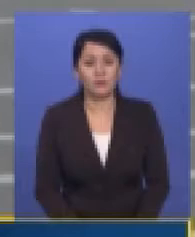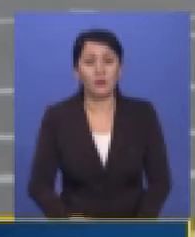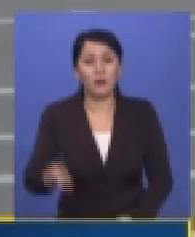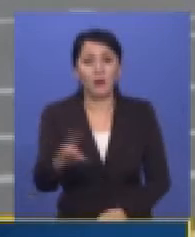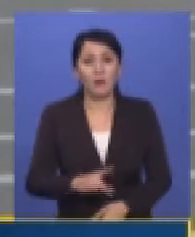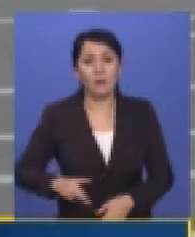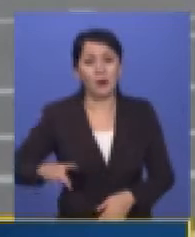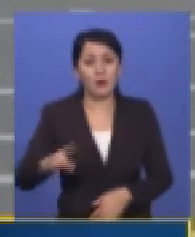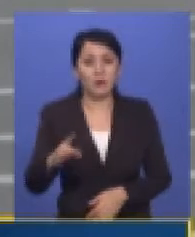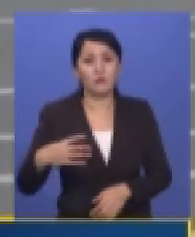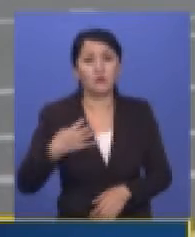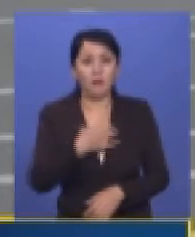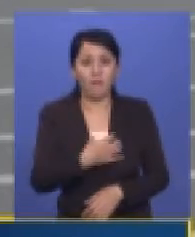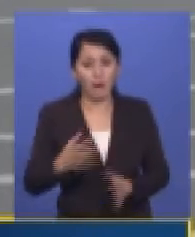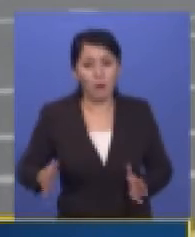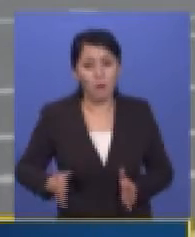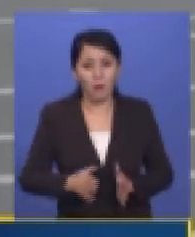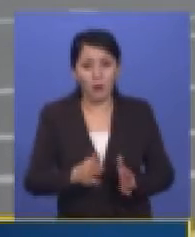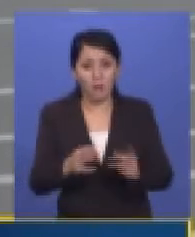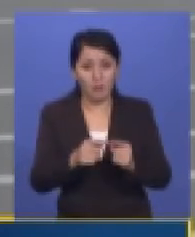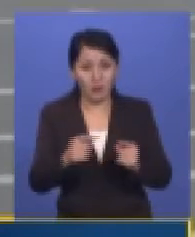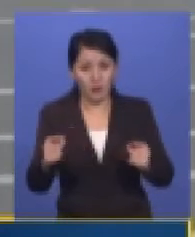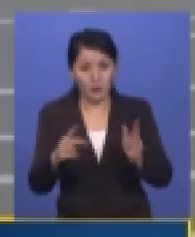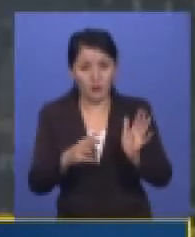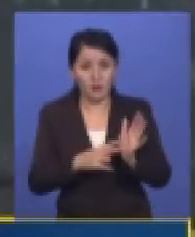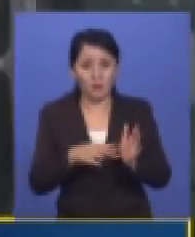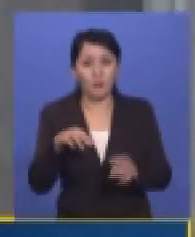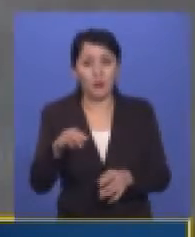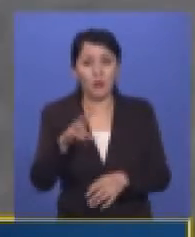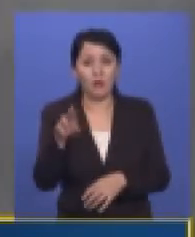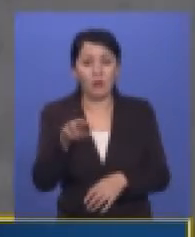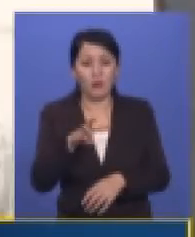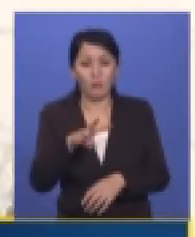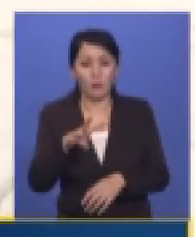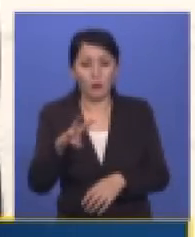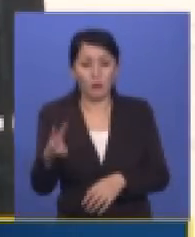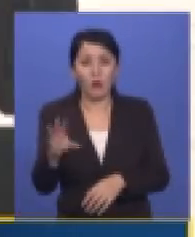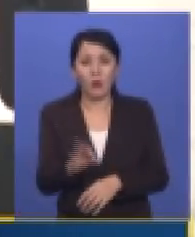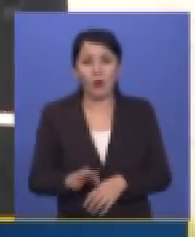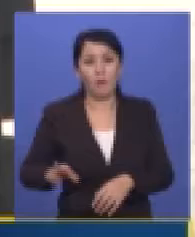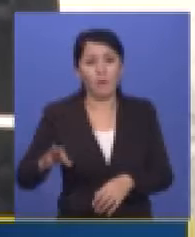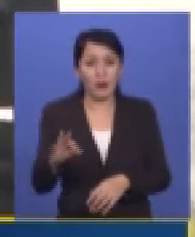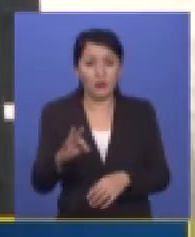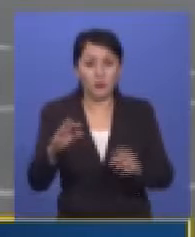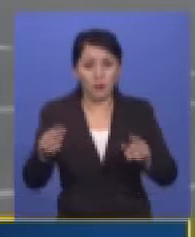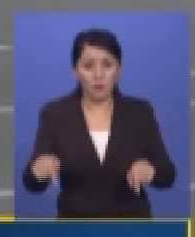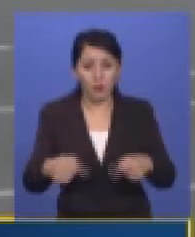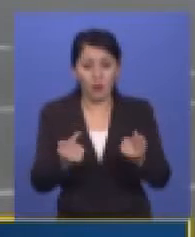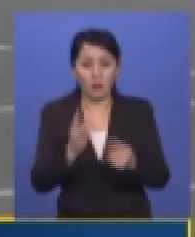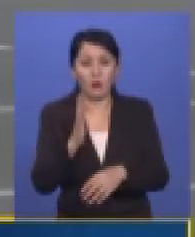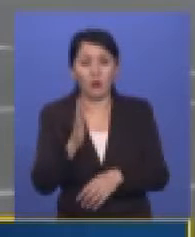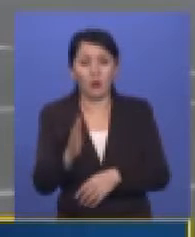Өңірде жергілікті маңыздағы жолдардың жалпы ұзындығы 7000 шақырымды құрайды. Биылғы қыста облыстық жолдарды қалпында сақтау